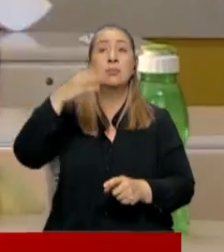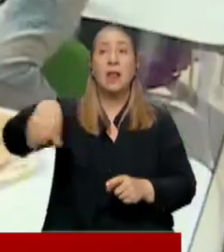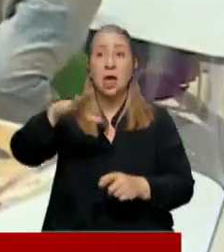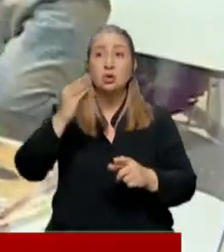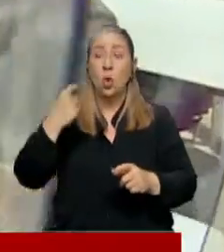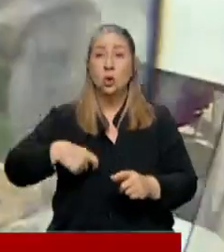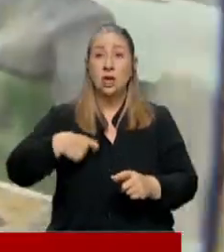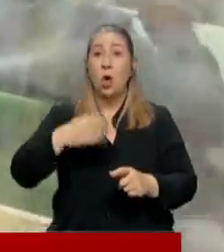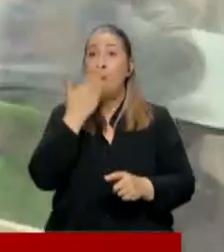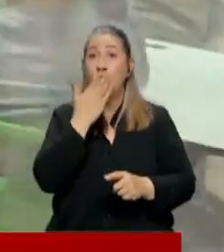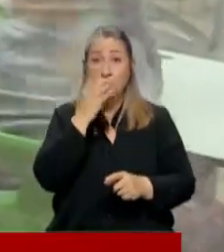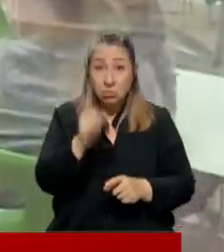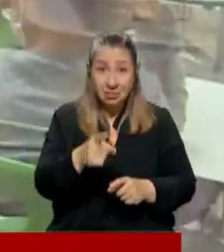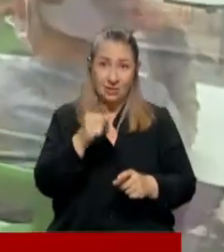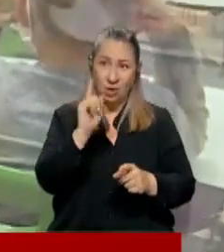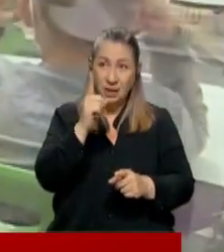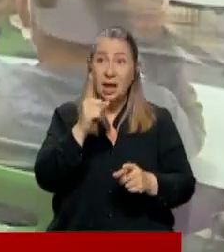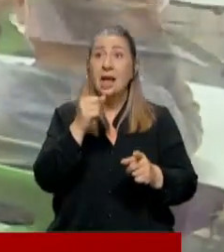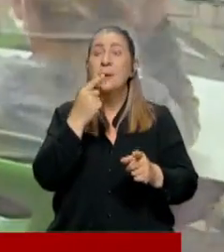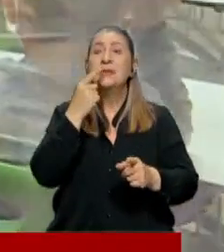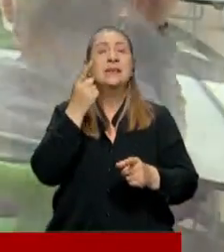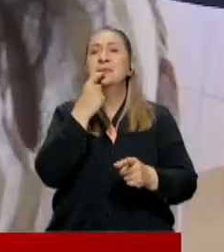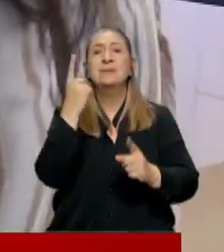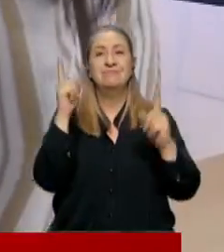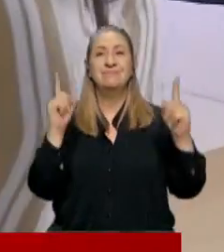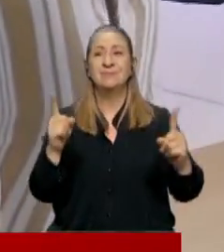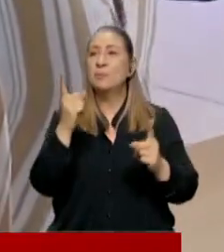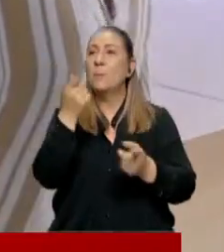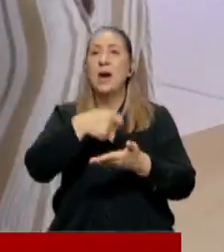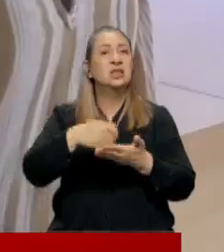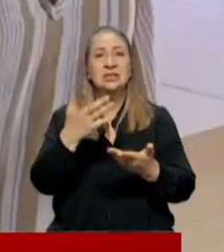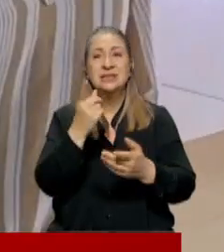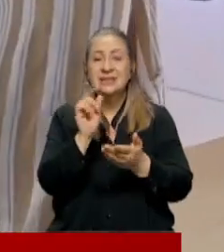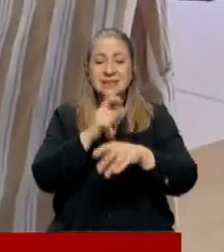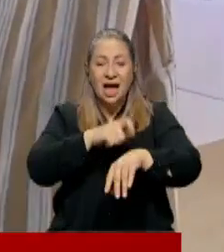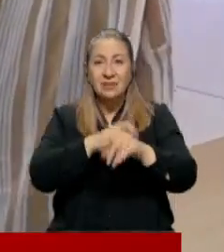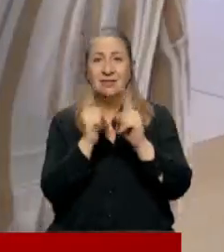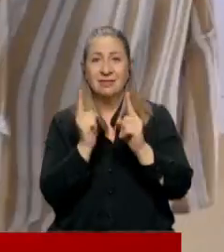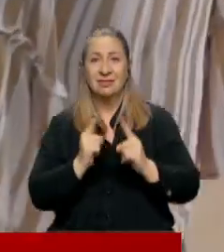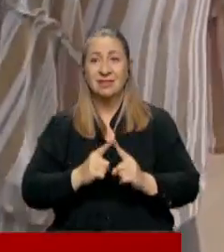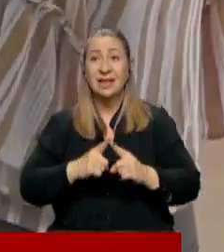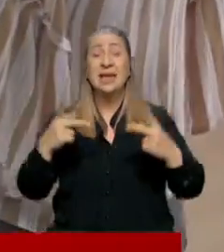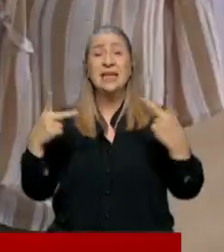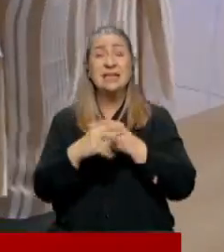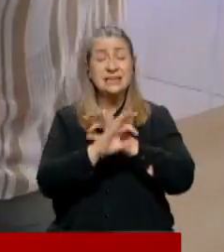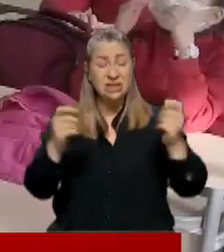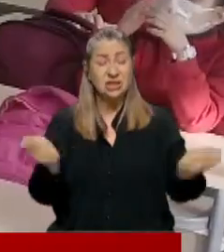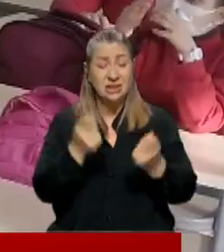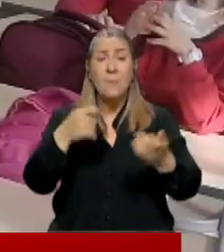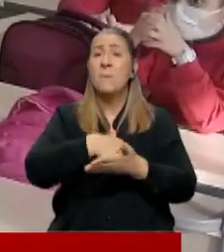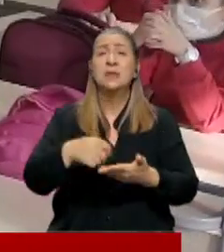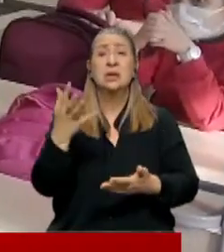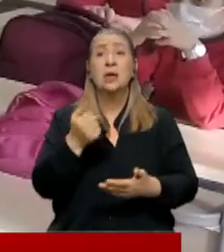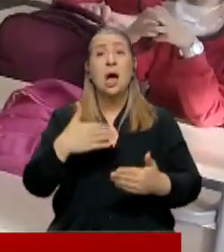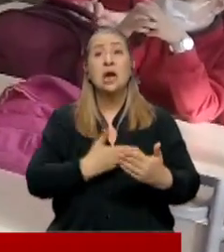çoğu özel okul öğretmeni de yıl boyunca girdikleri ders sayısına göre ücretlendiriliyor. Ve kesintisiz çalışsalar bile aldıkları ücret